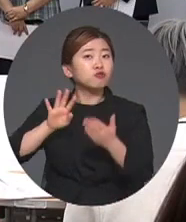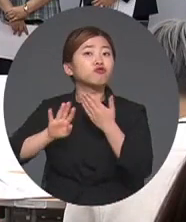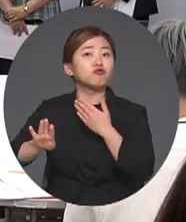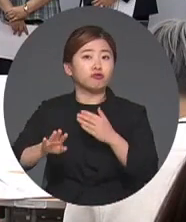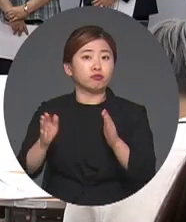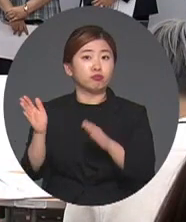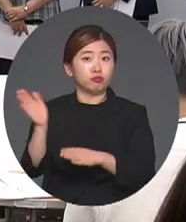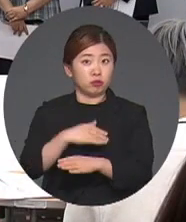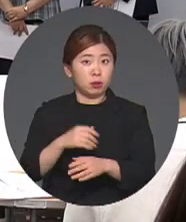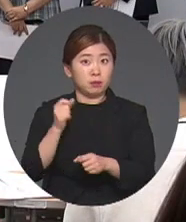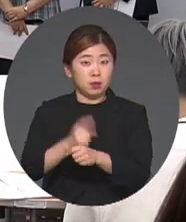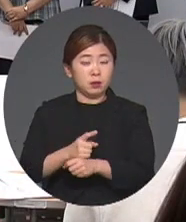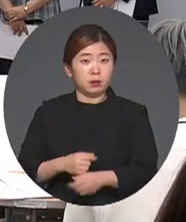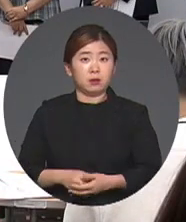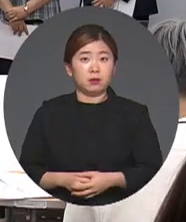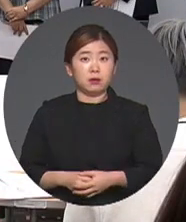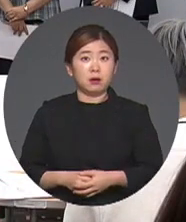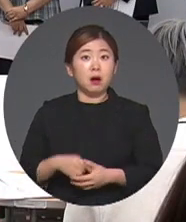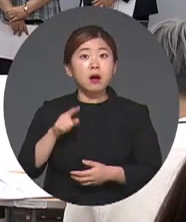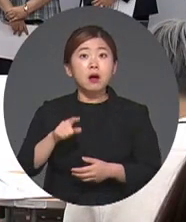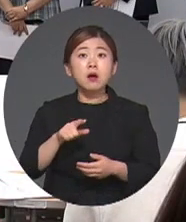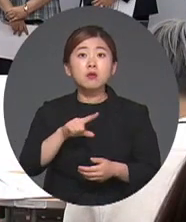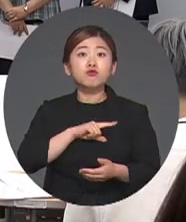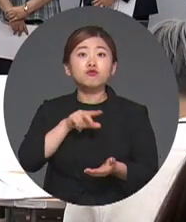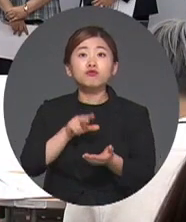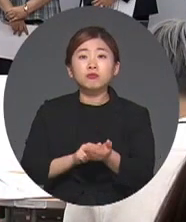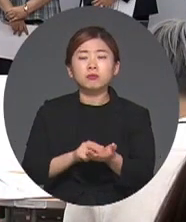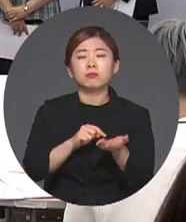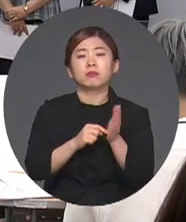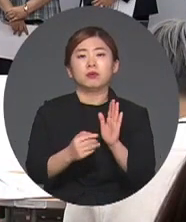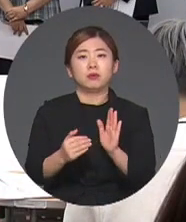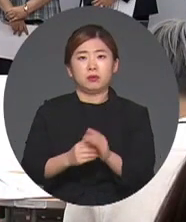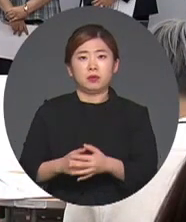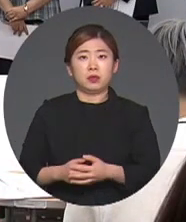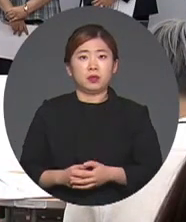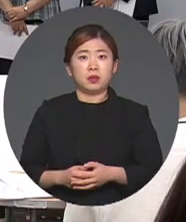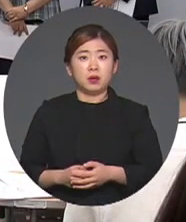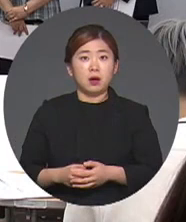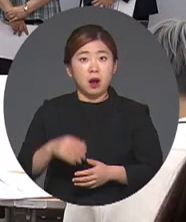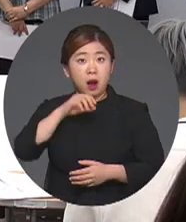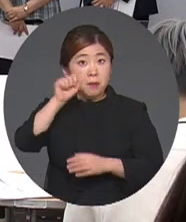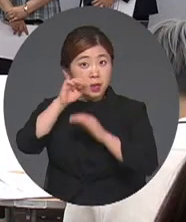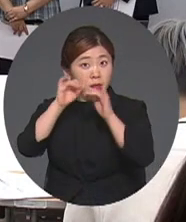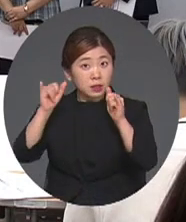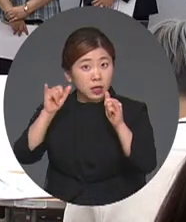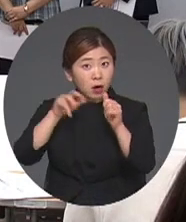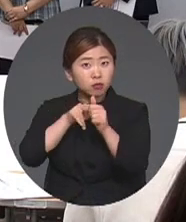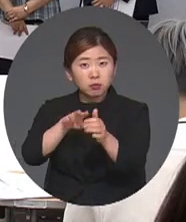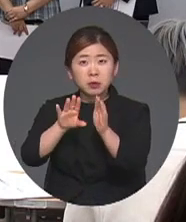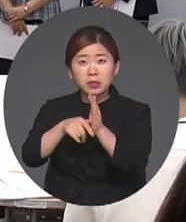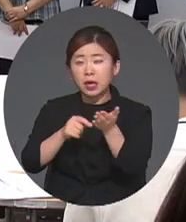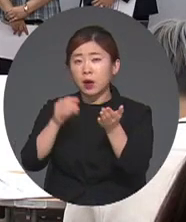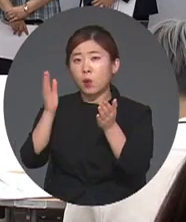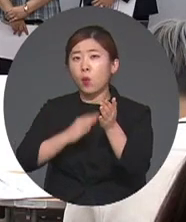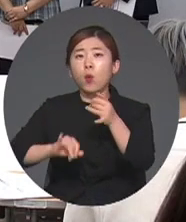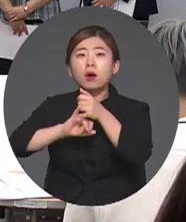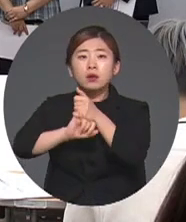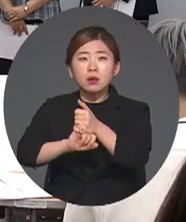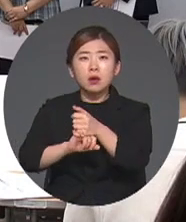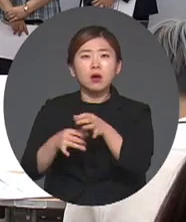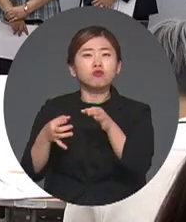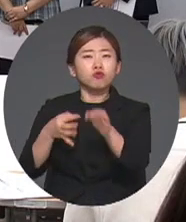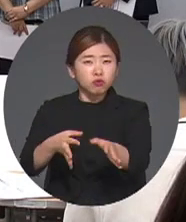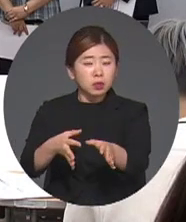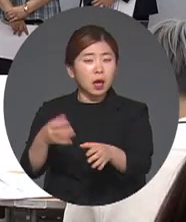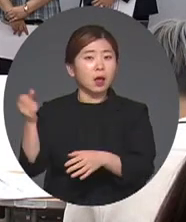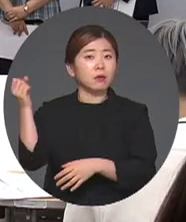도정 인수팀이 도정 과제를 발표했습니다. 당선인이 후보 시절 공약한 투자 유치와 일자리 창출에 중점을